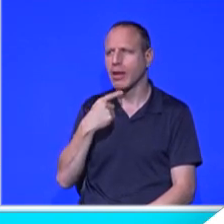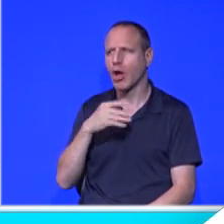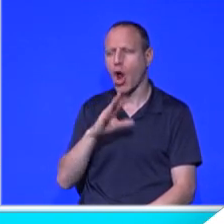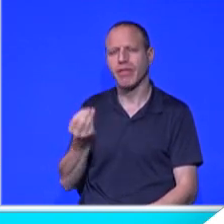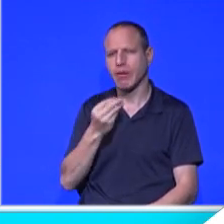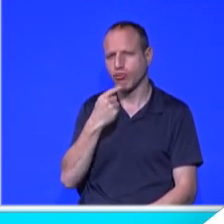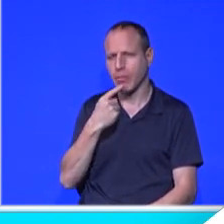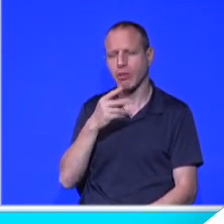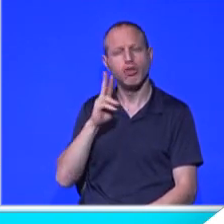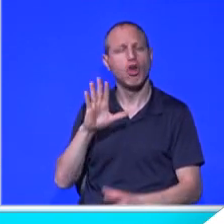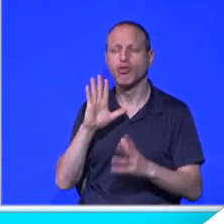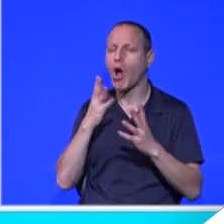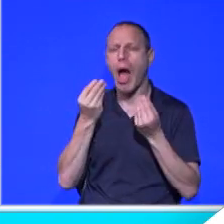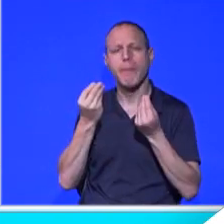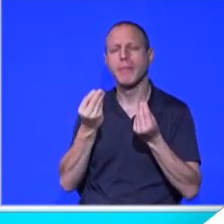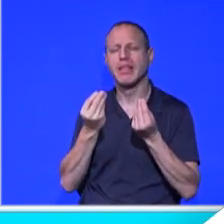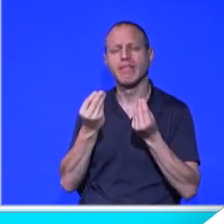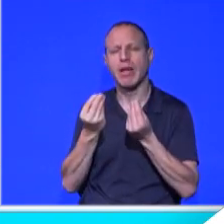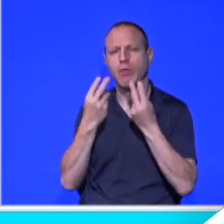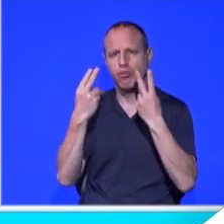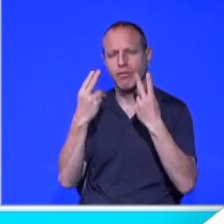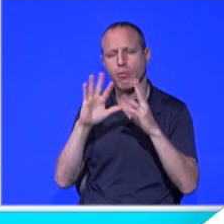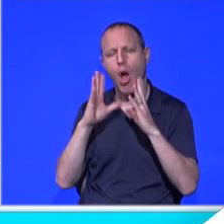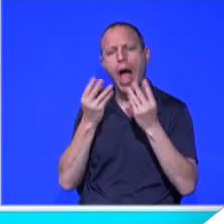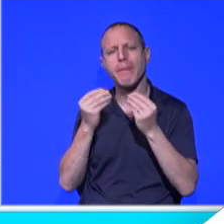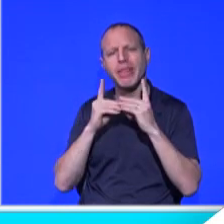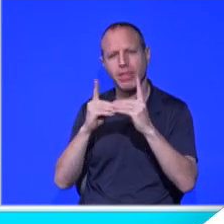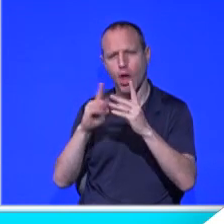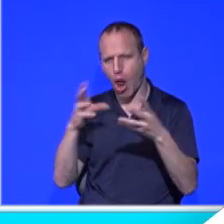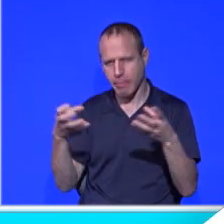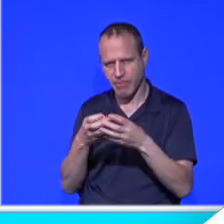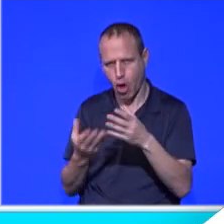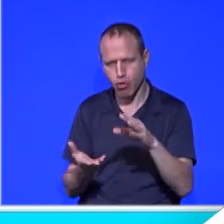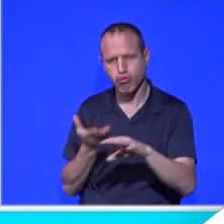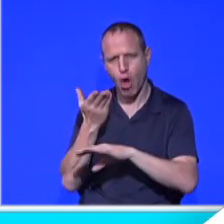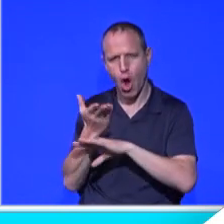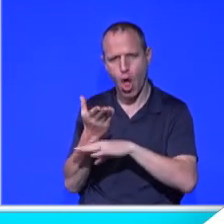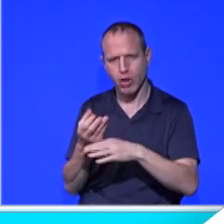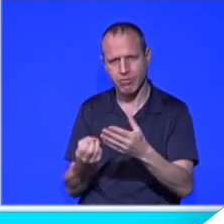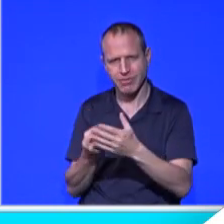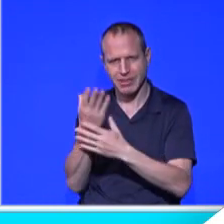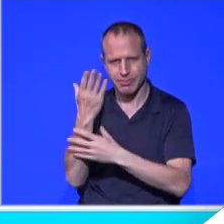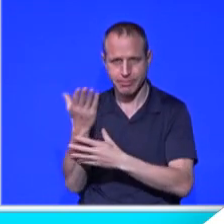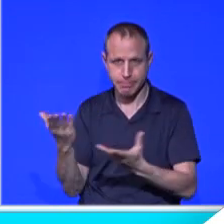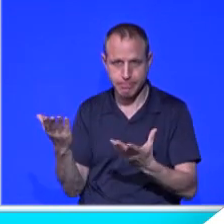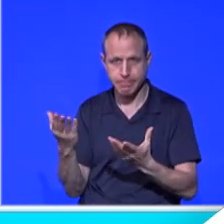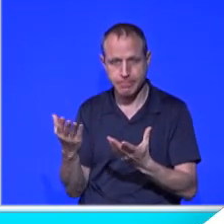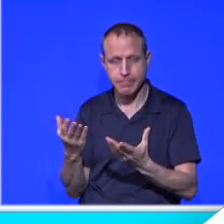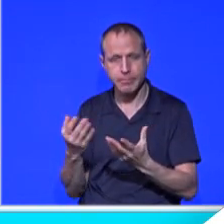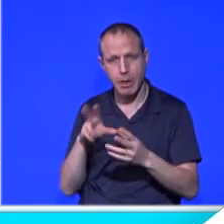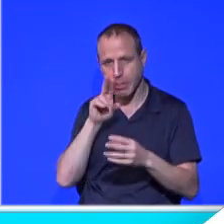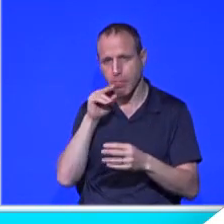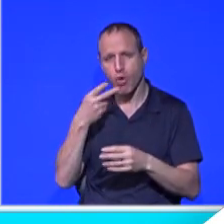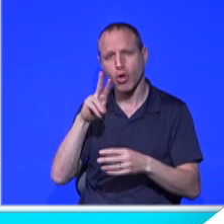הדברים שאמרת, יש בהם כל כך הרבה מהות, כל כך הרבה דרך. כל המפלגות האלה שעולות וצצות כרגע, מדברות יותר